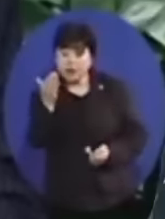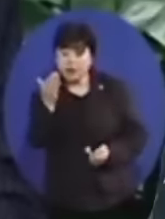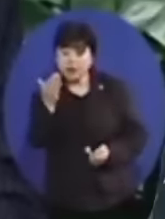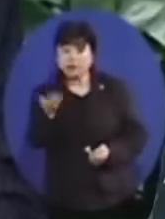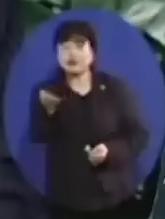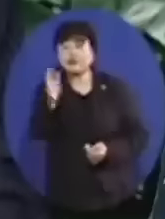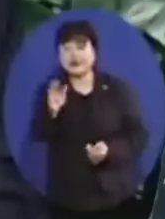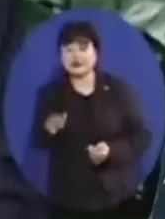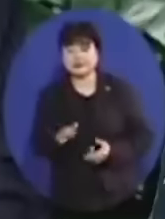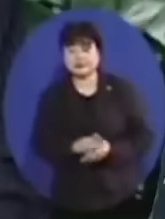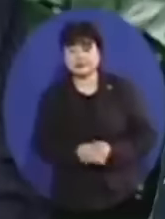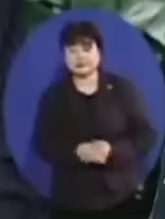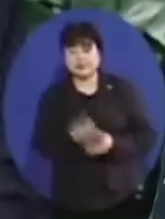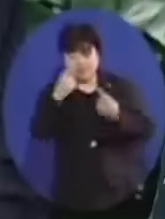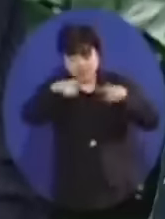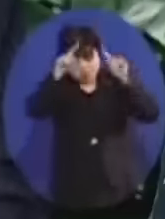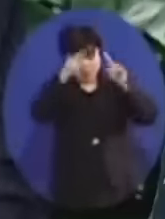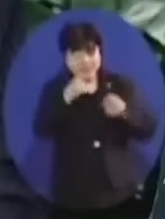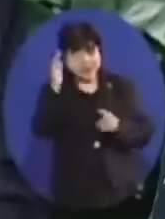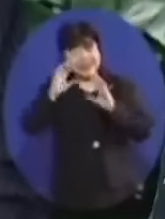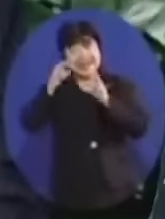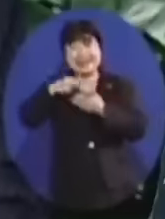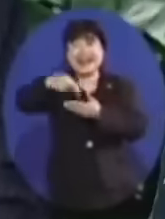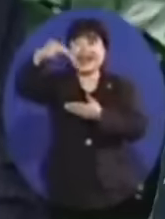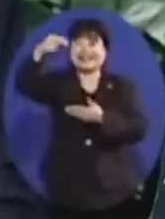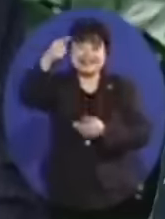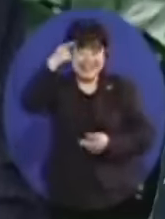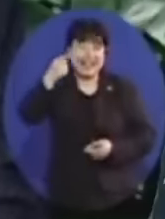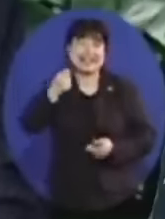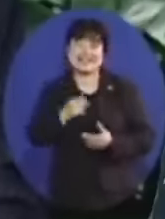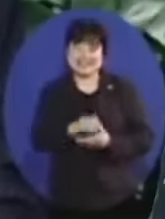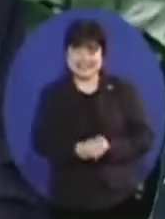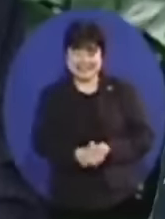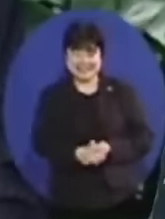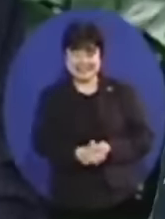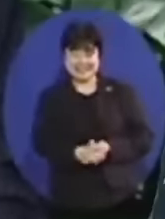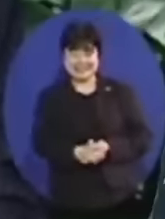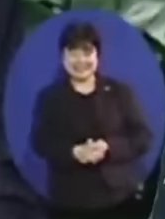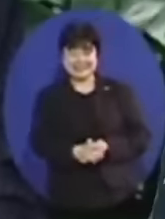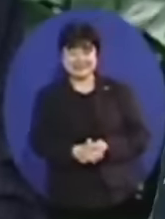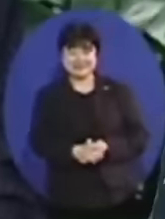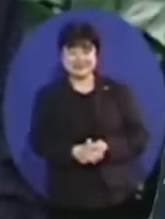그런데 지옥에 안 가고 천당간 것을 생각해야 돼요.